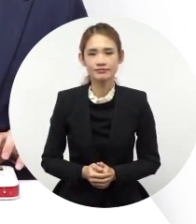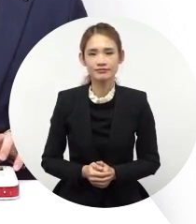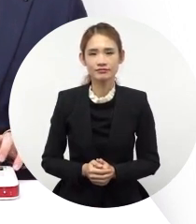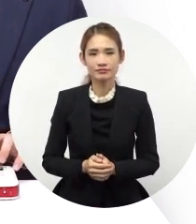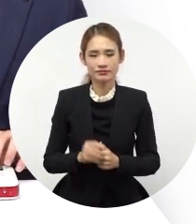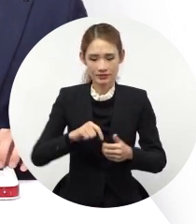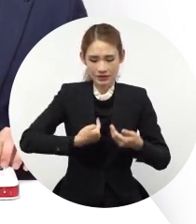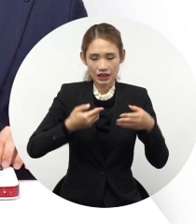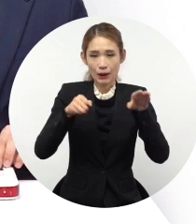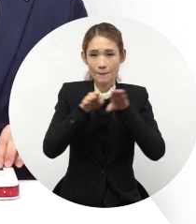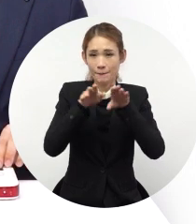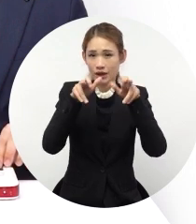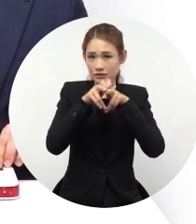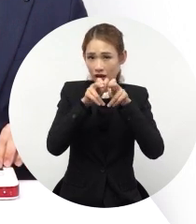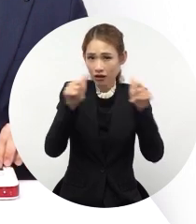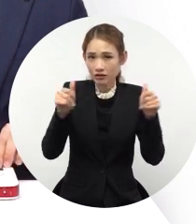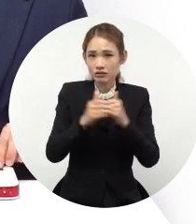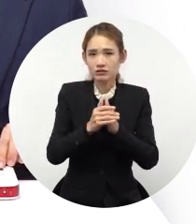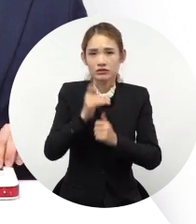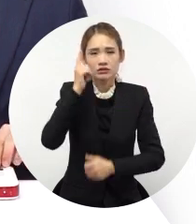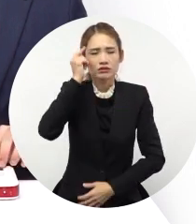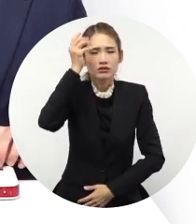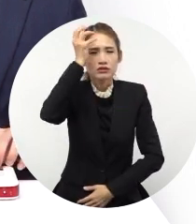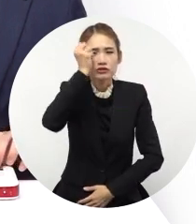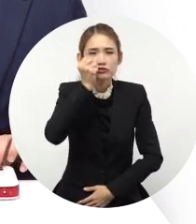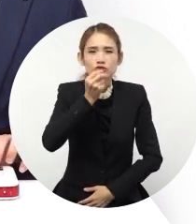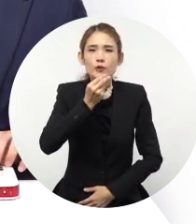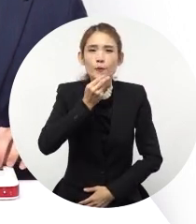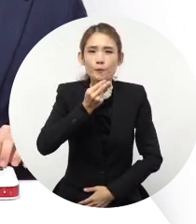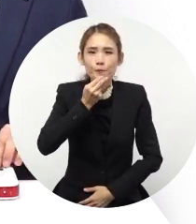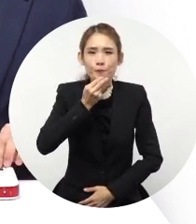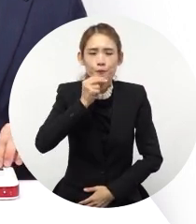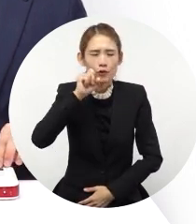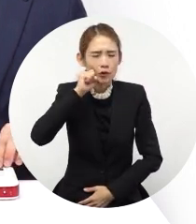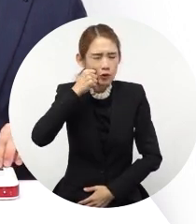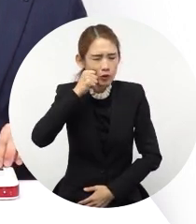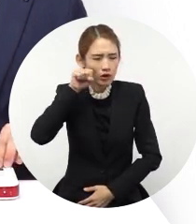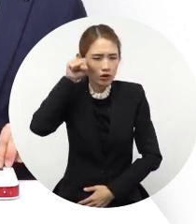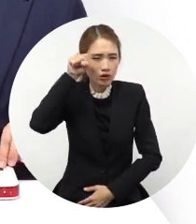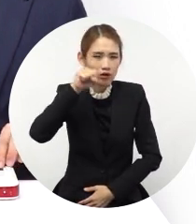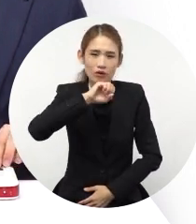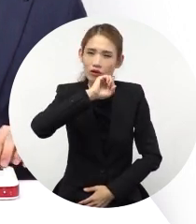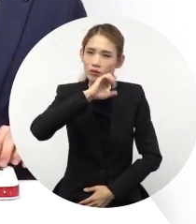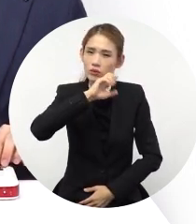또 자폐성 장애인은 익숙하지 않은 영역에 대해서 어려움을